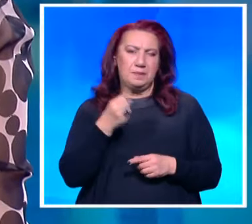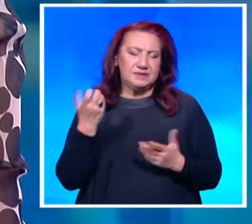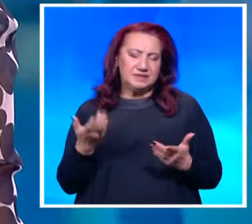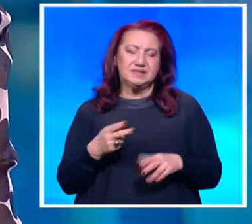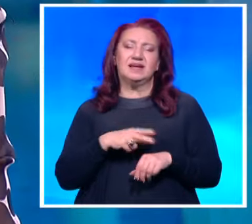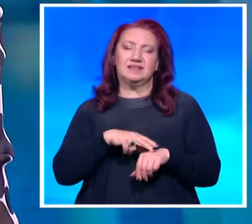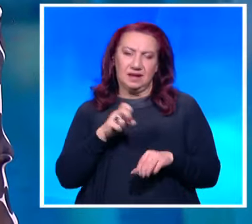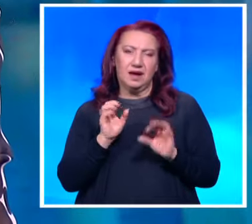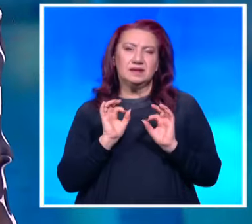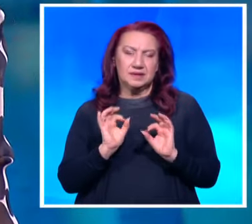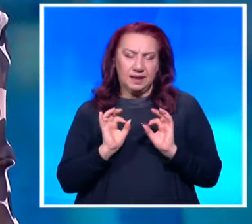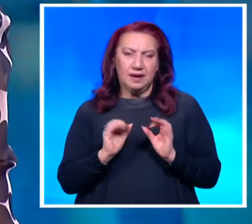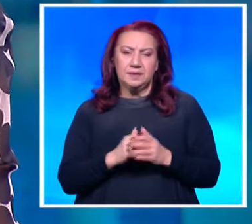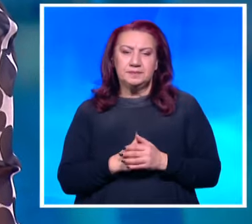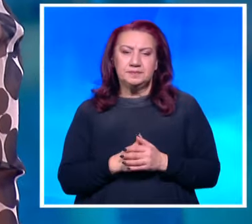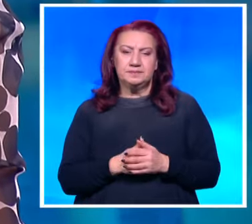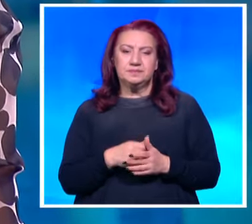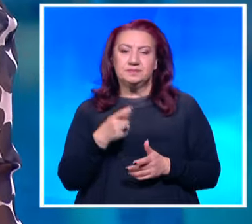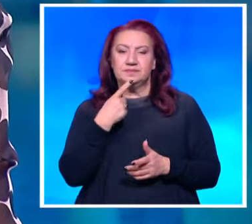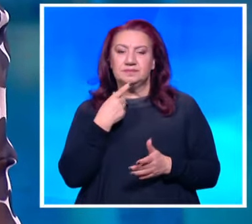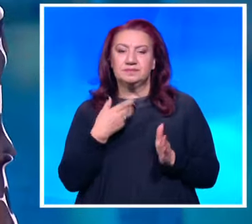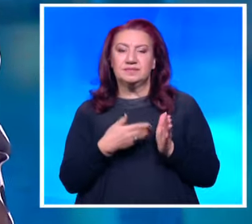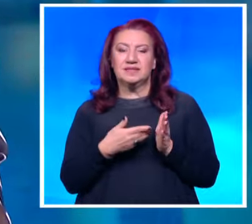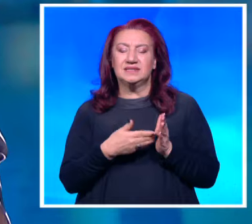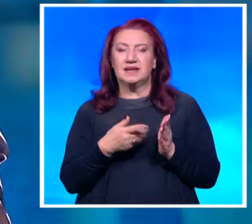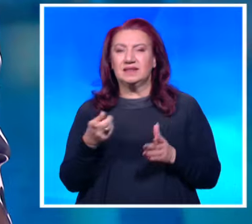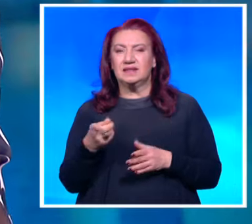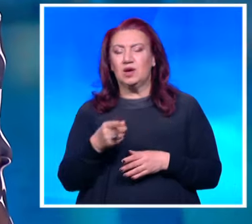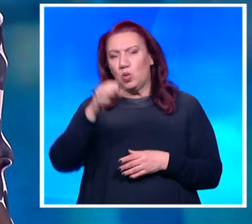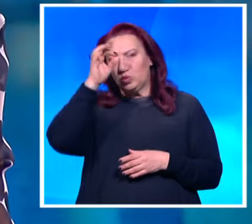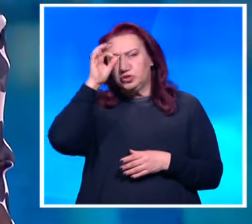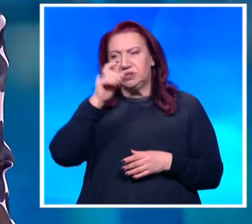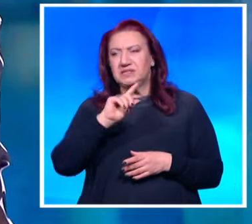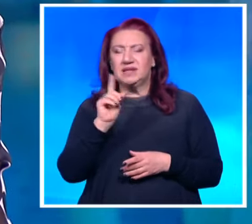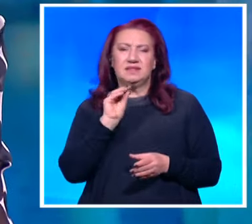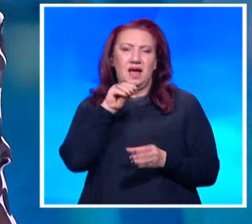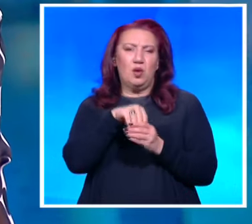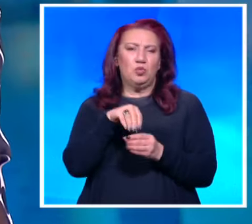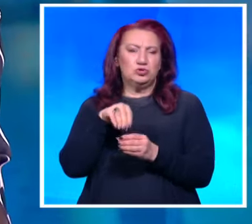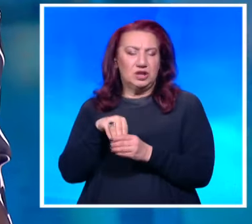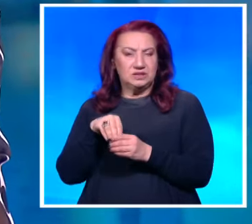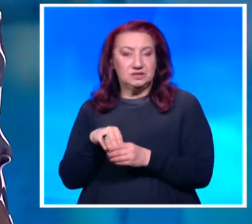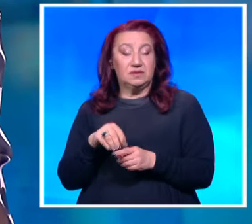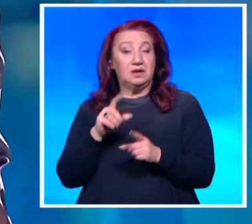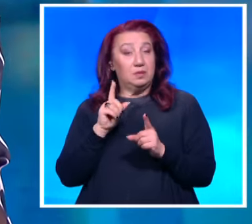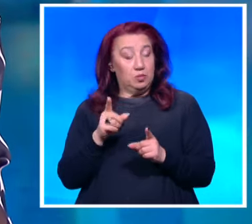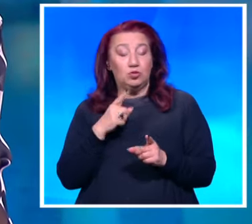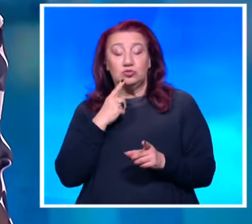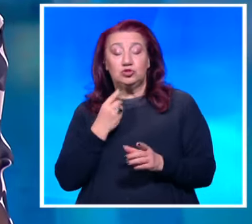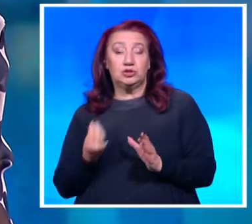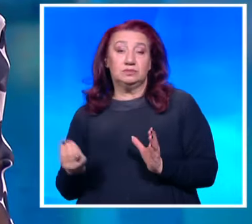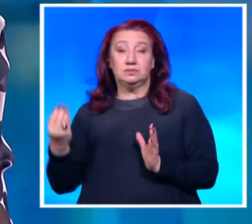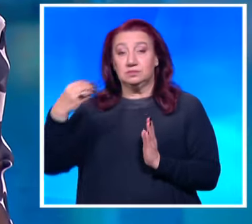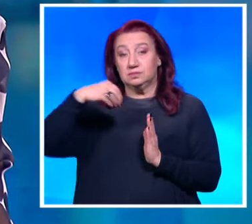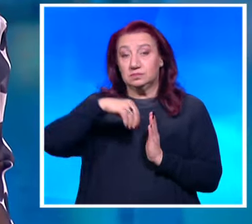амбиция. И е в резултат на ниската им ангажираност, която може да се повиши чрез внедряване на